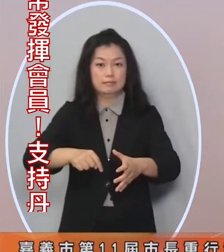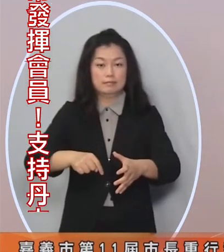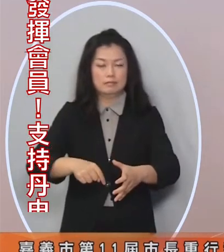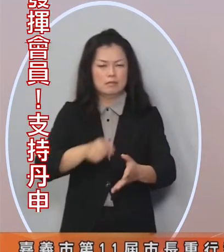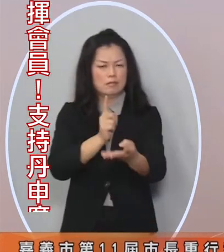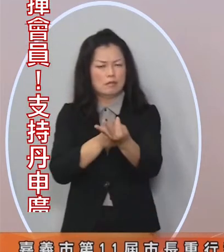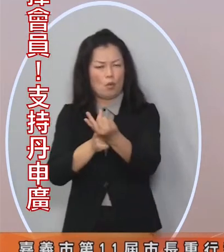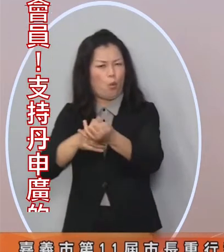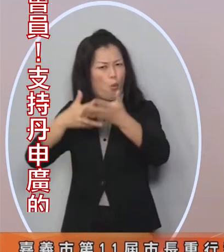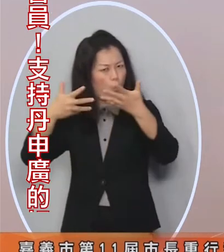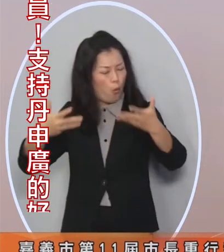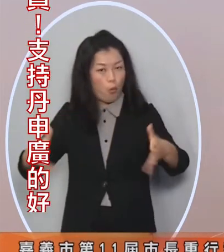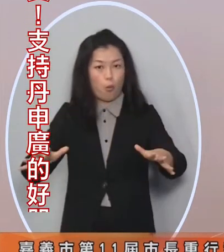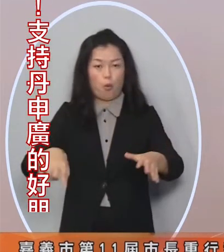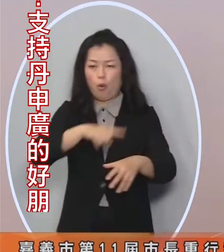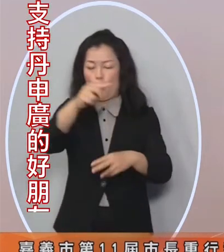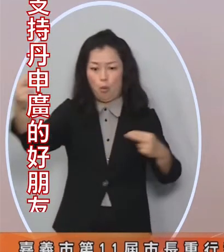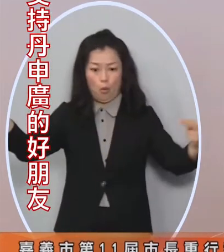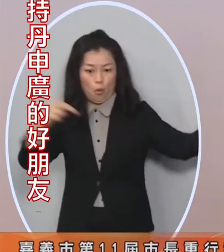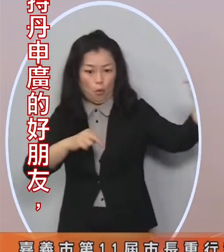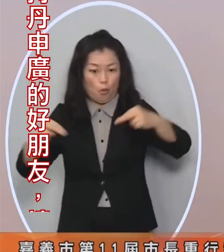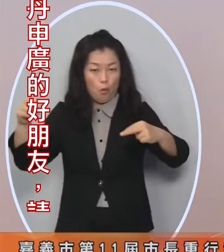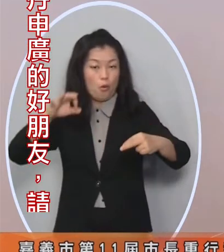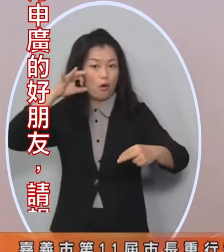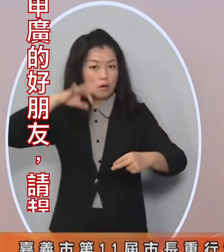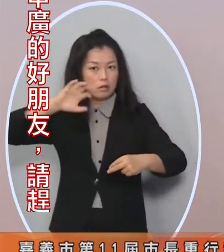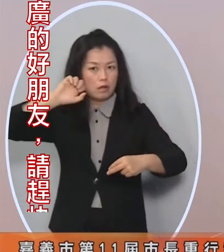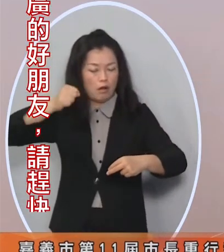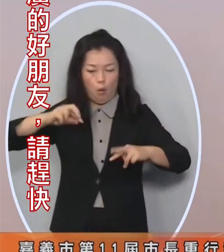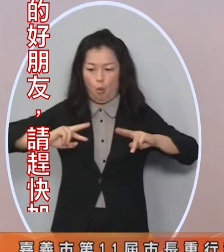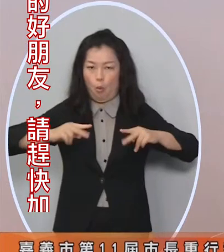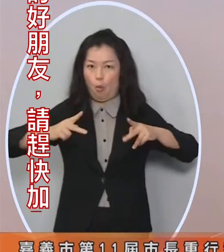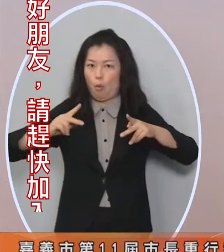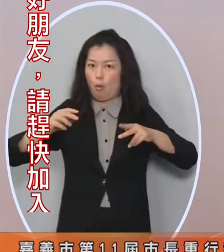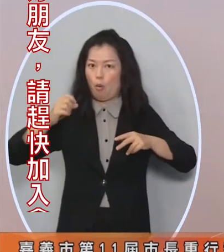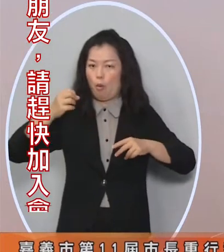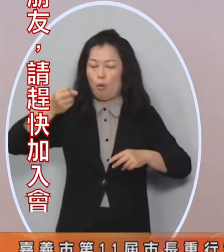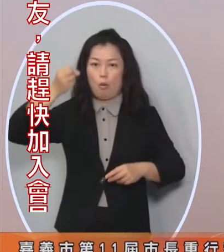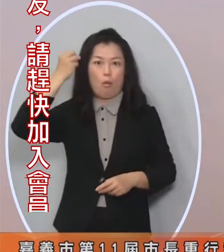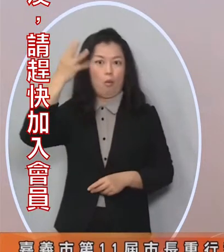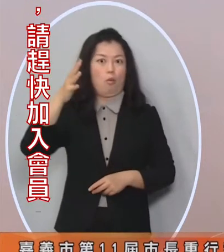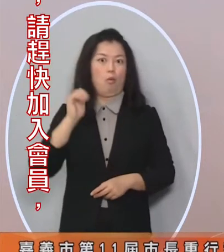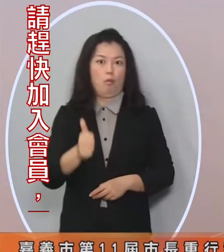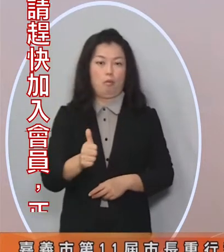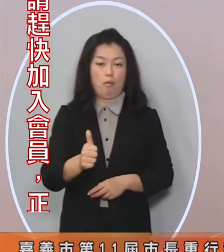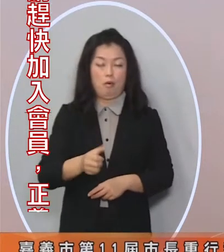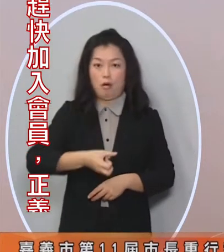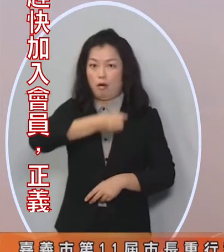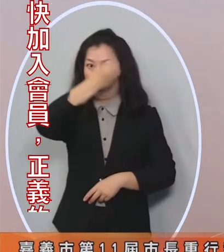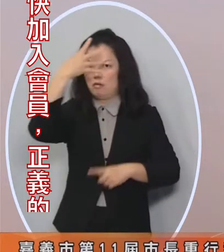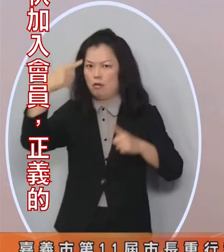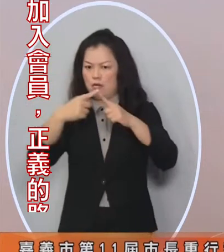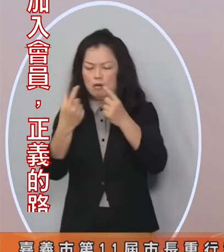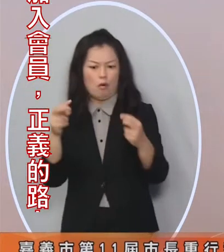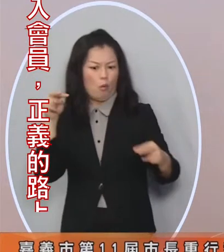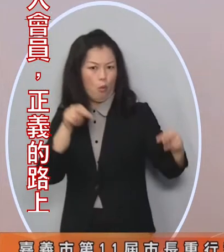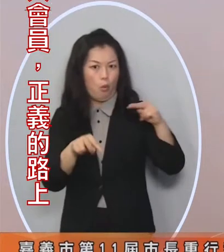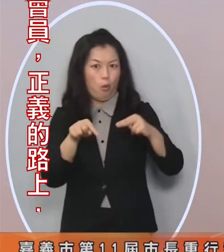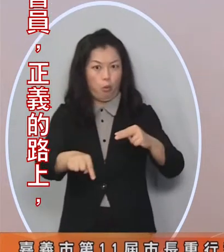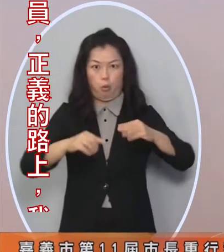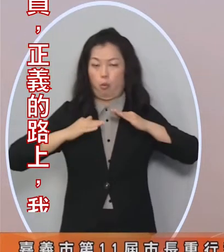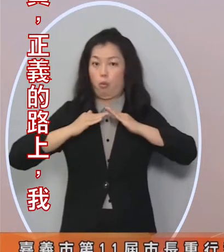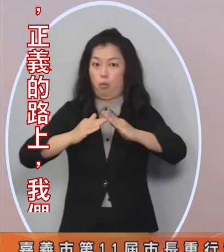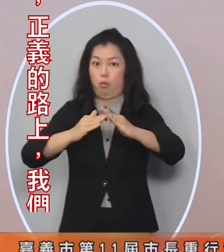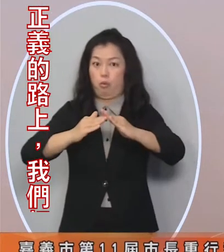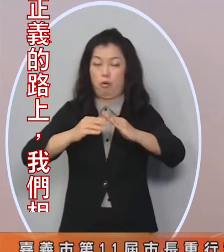多来让大家看到嘉义市这个城市的发展，让年轻人看到我们自己这个城市是